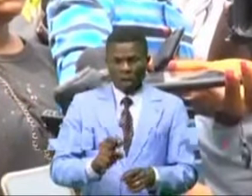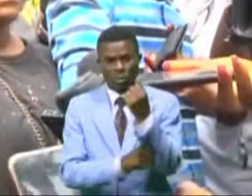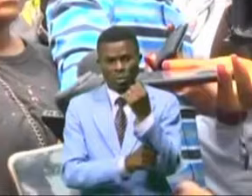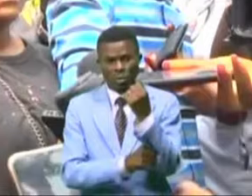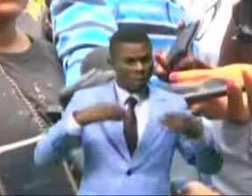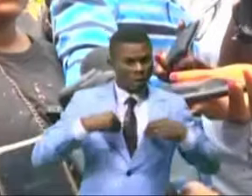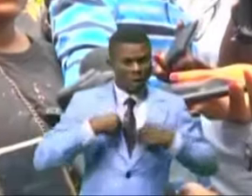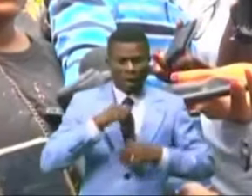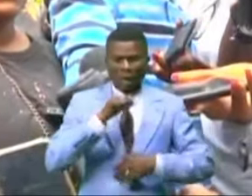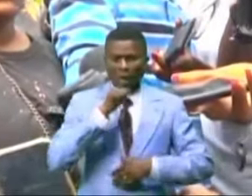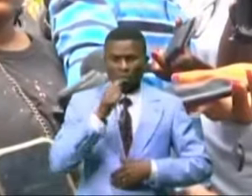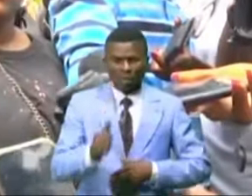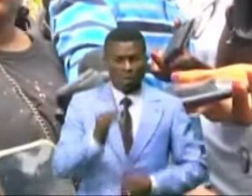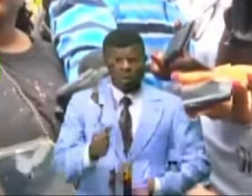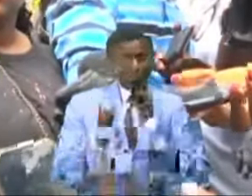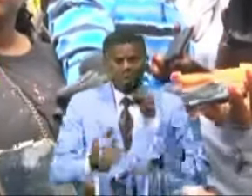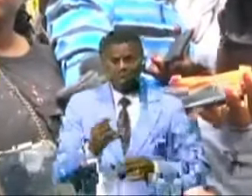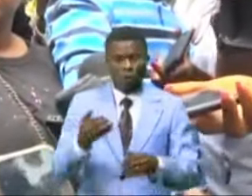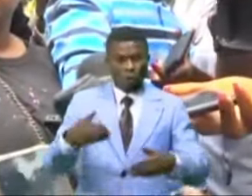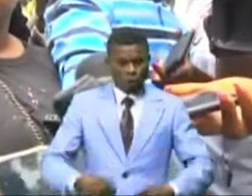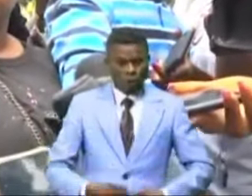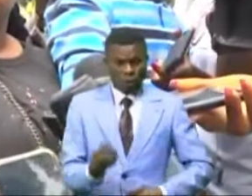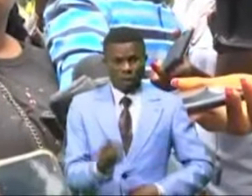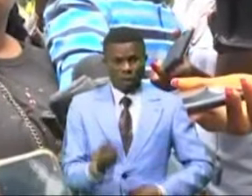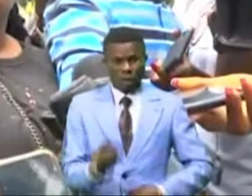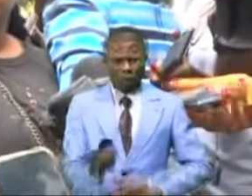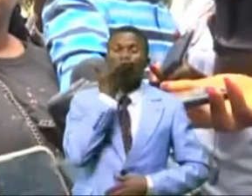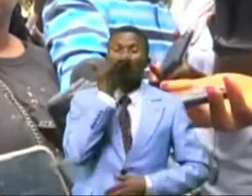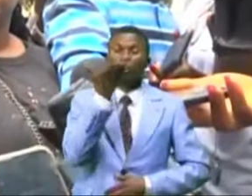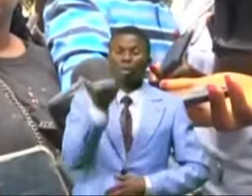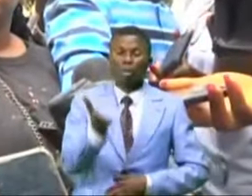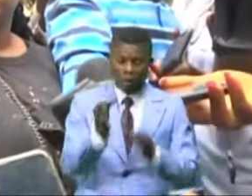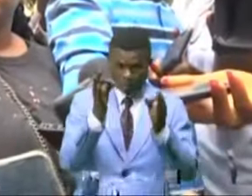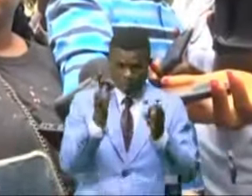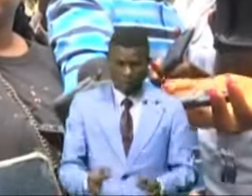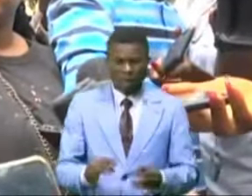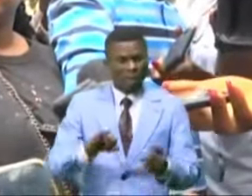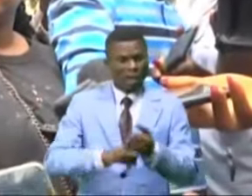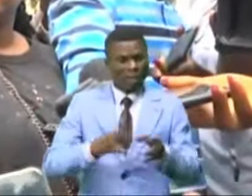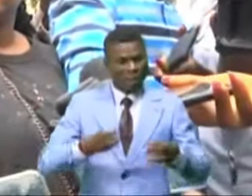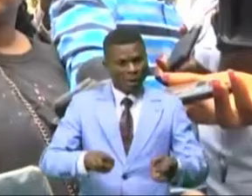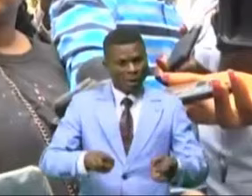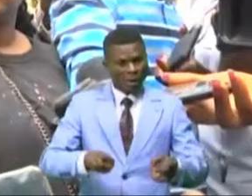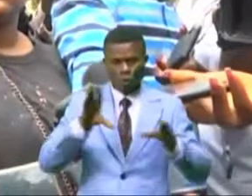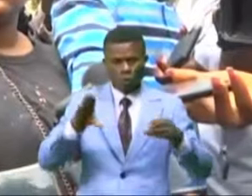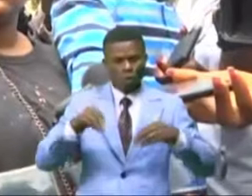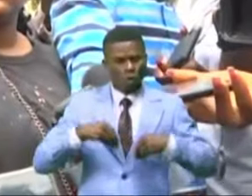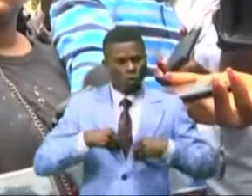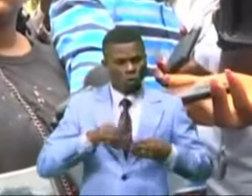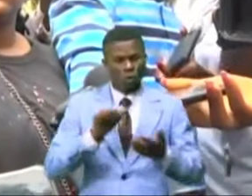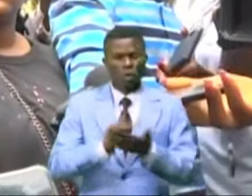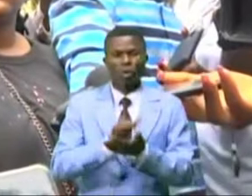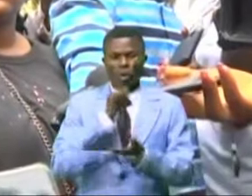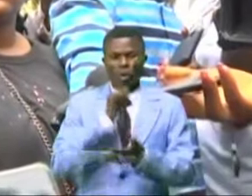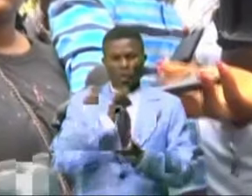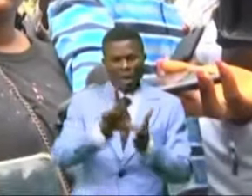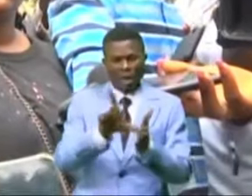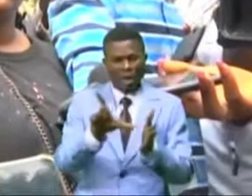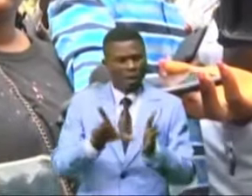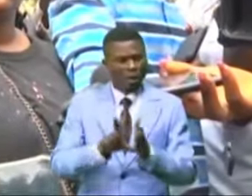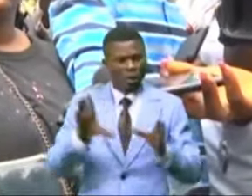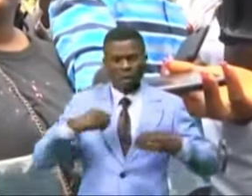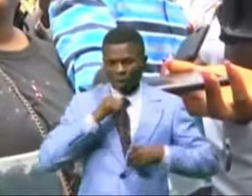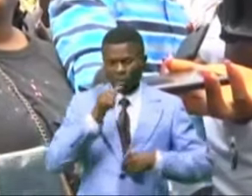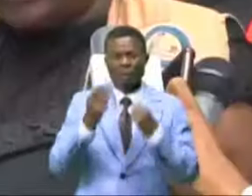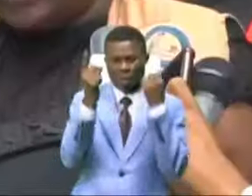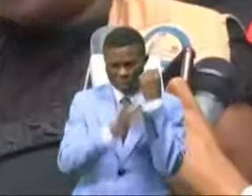personne, quoi qu'elle soit mineure, je précise, quoi qu'elle soit mineure, c'est un mariage forcé et c'est légalement condamné. C'est